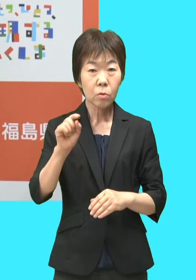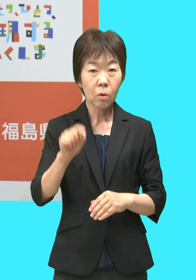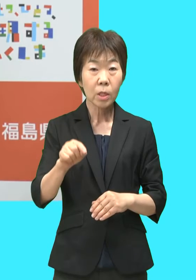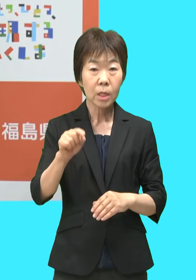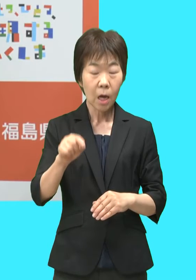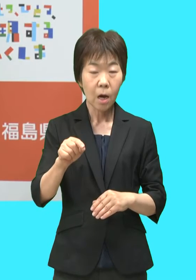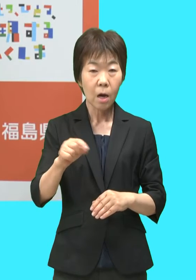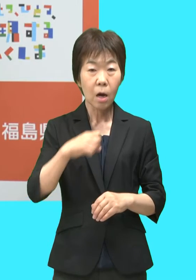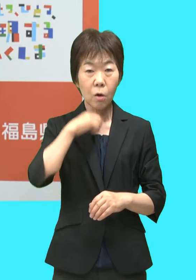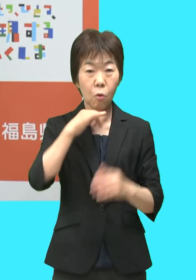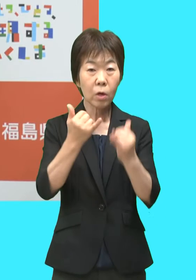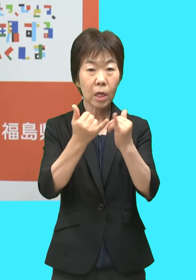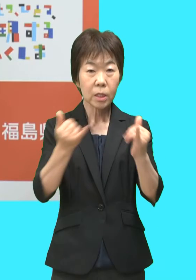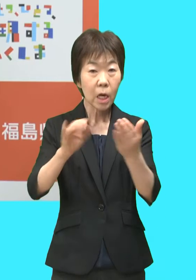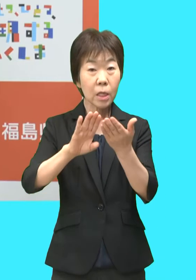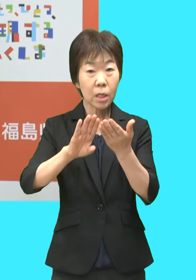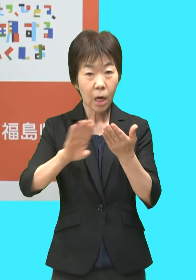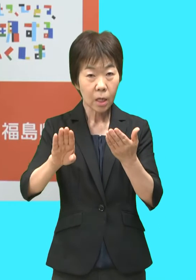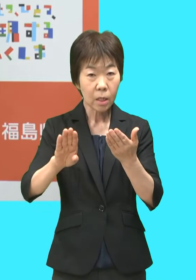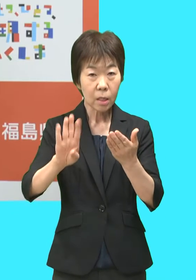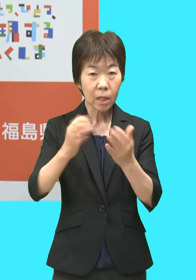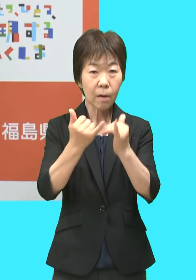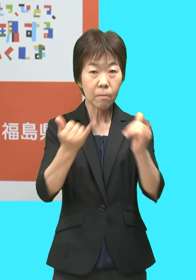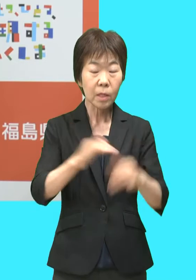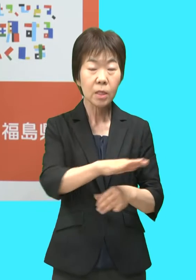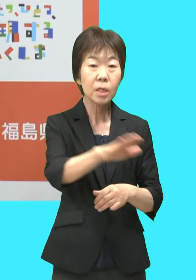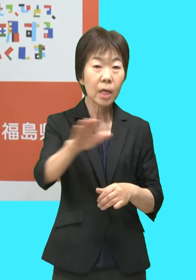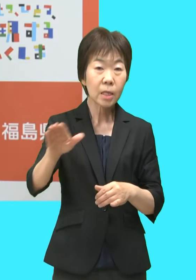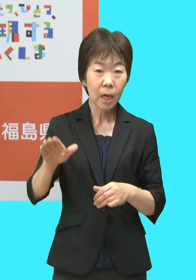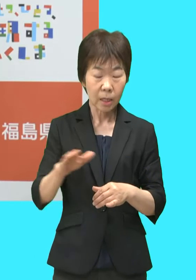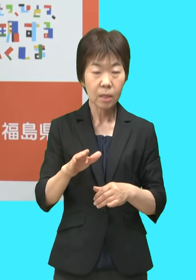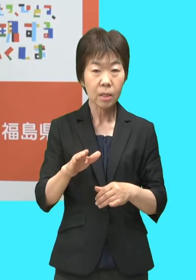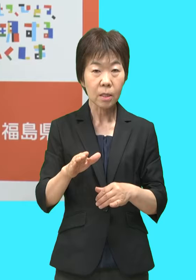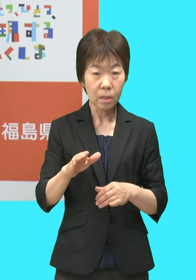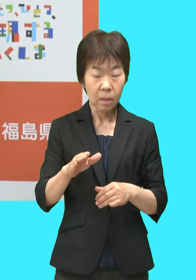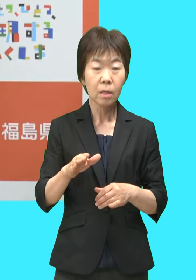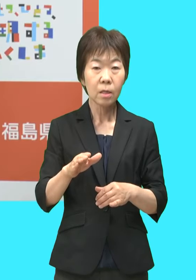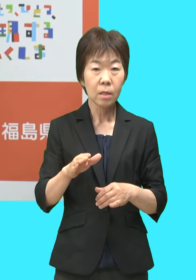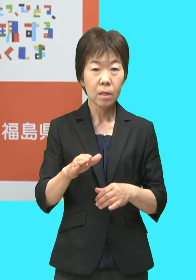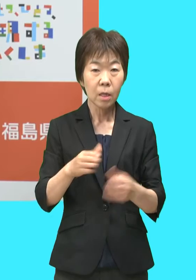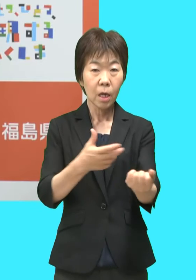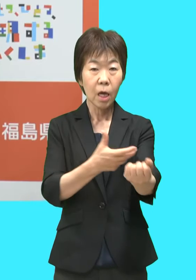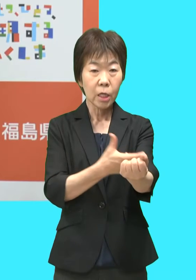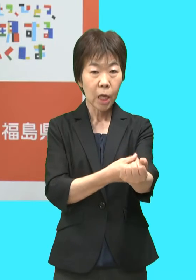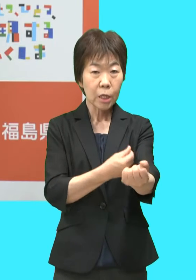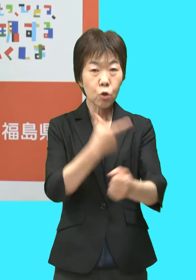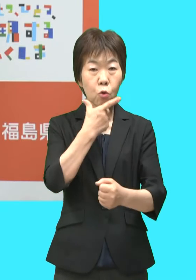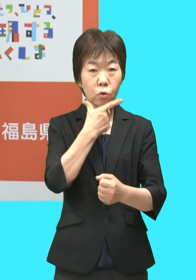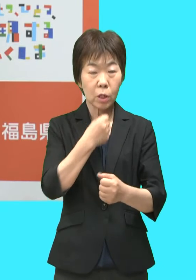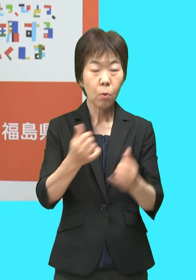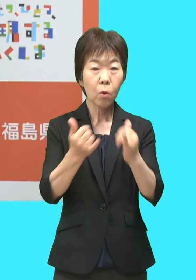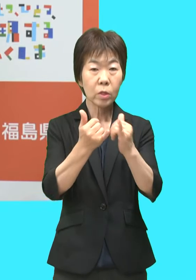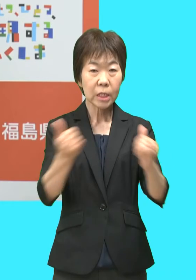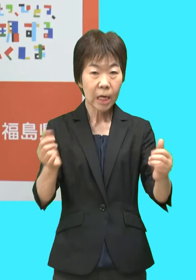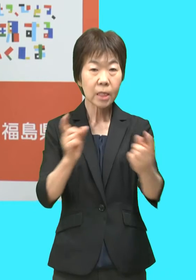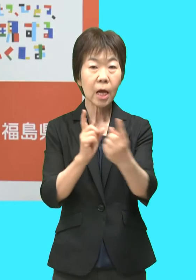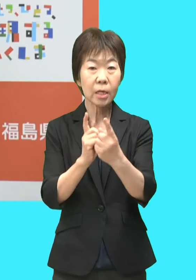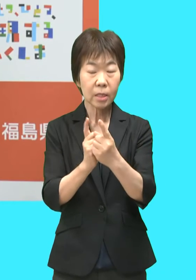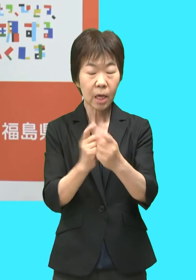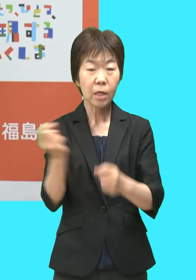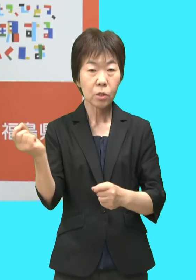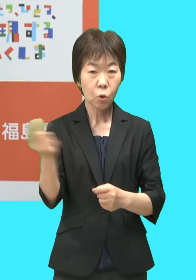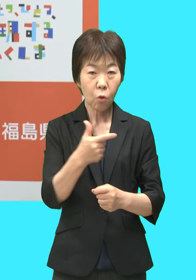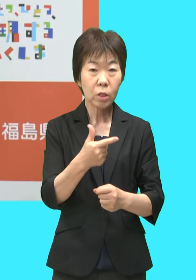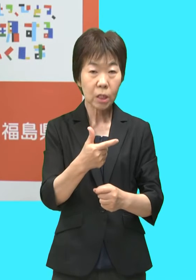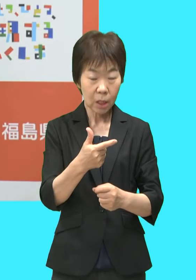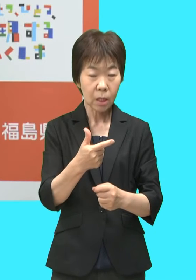ね高齢者のみならず県民全体特に接種を希望される方に対して早期に